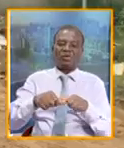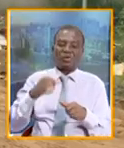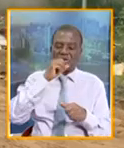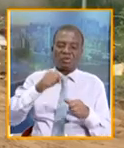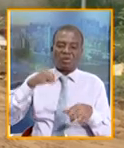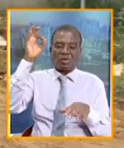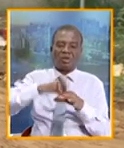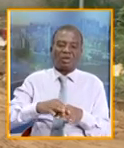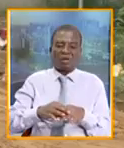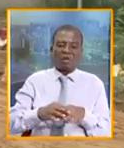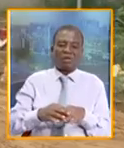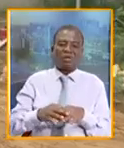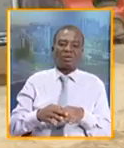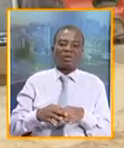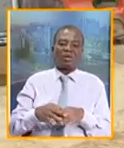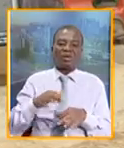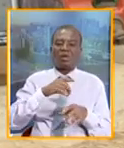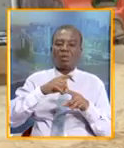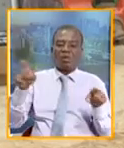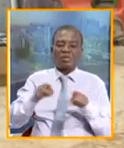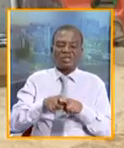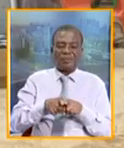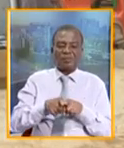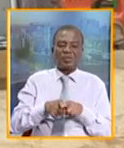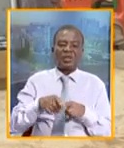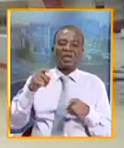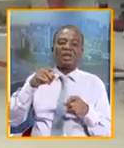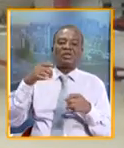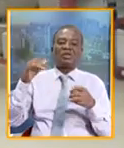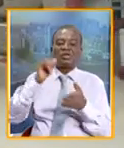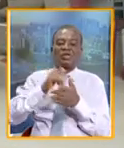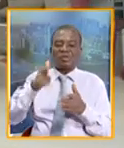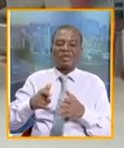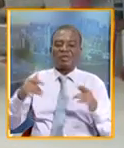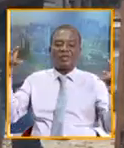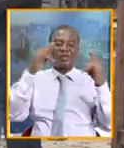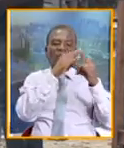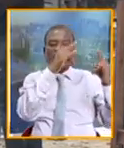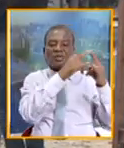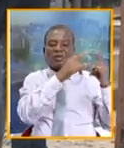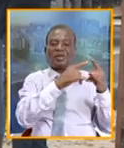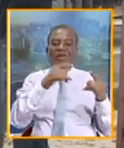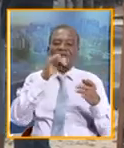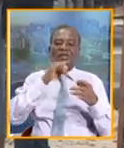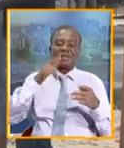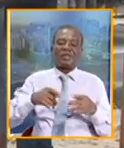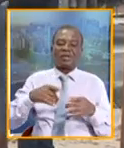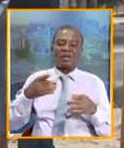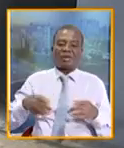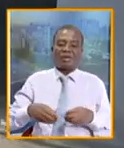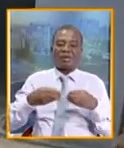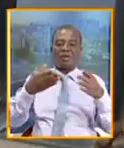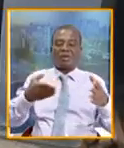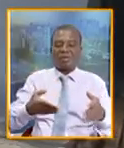électorale. Schéma identique chez SFM Bash. Niché au cœur du quartier de la Riviera Abata, c'est de cet entrepôt que partent